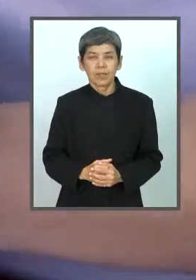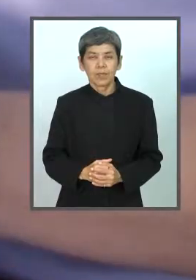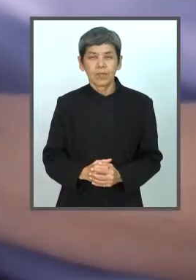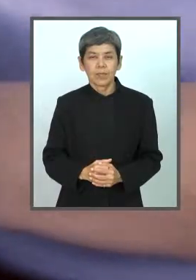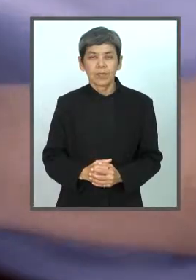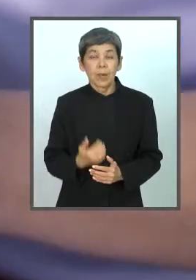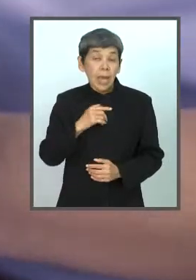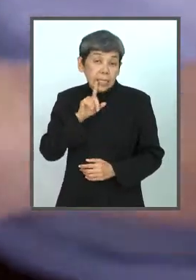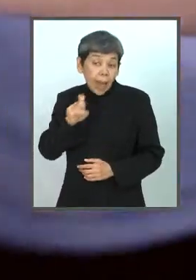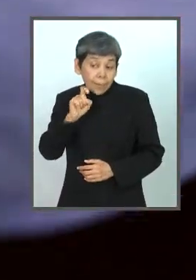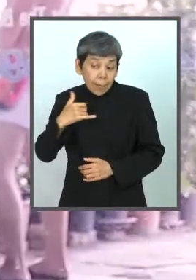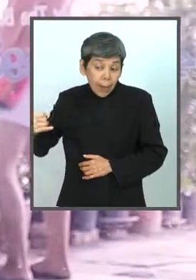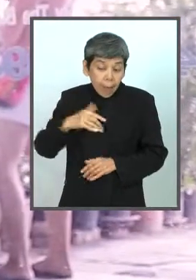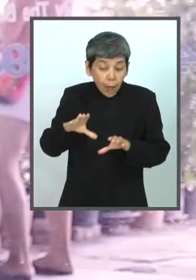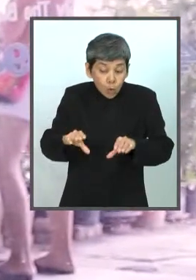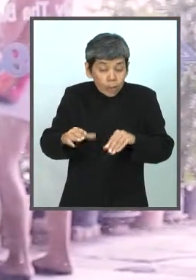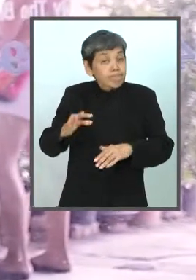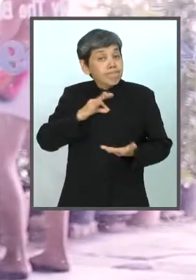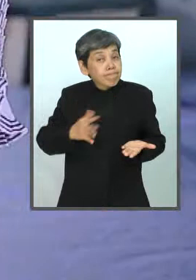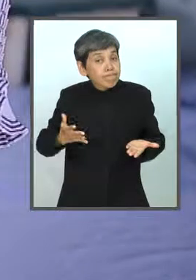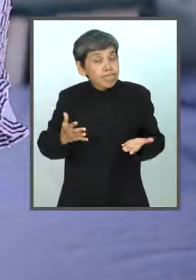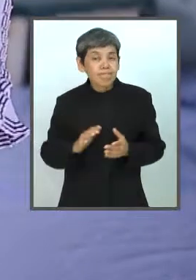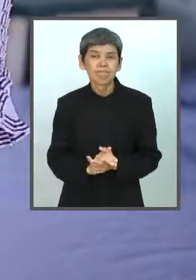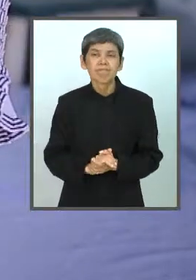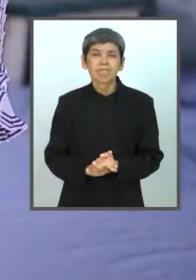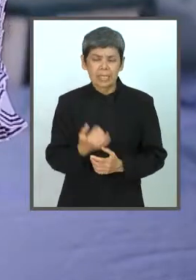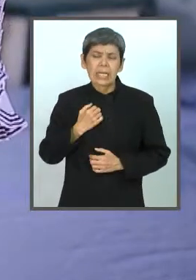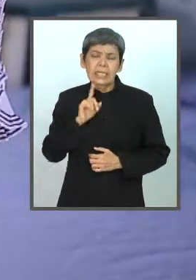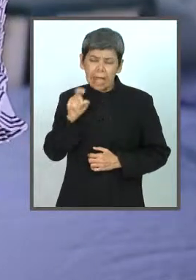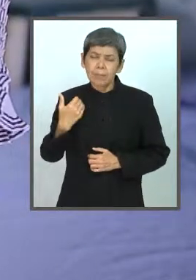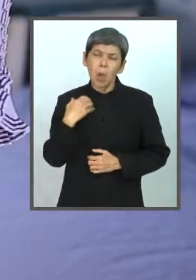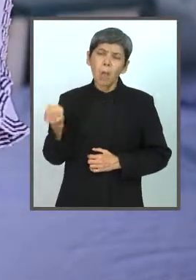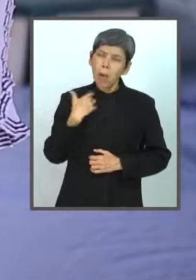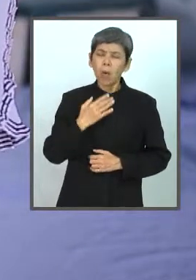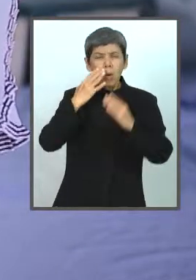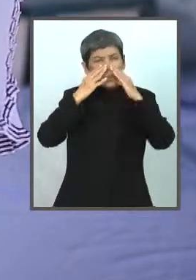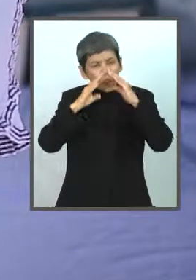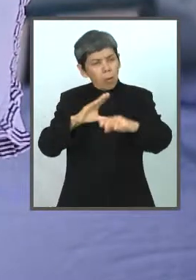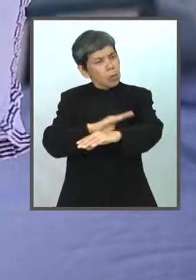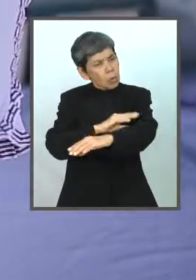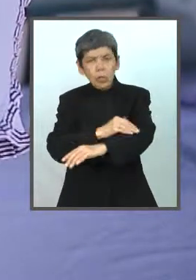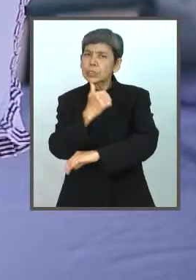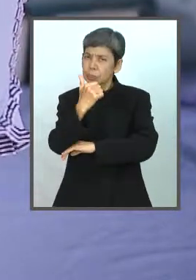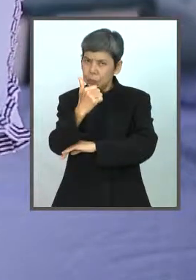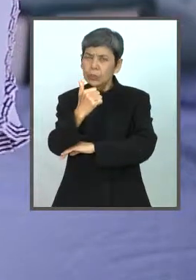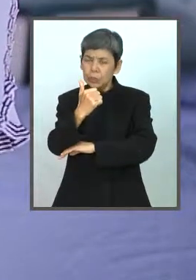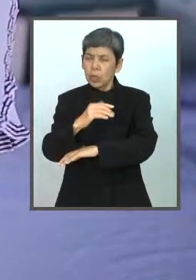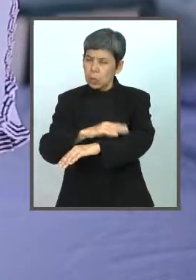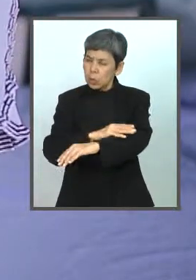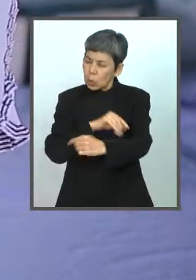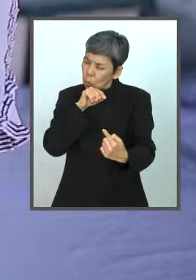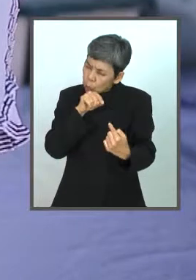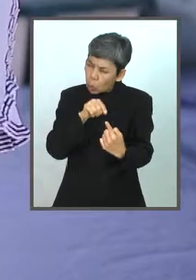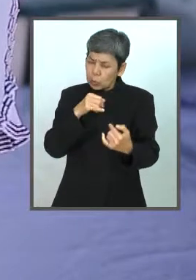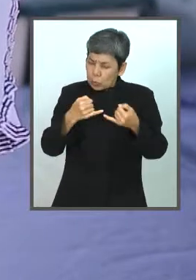เคยถามลูกค้าไหมคะว่าคุณป้าเนี่ยนวดเป็นยังไงบ้าง เขาก็บอกว่าคนตาบอดเนี่ยนวดดีนวดโดน